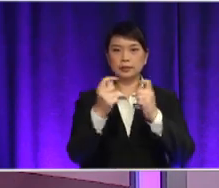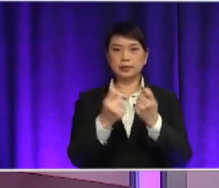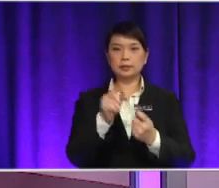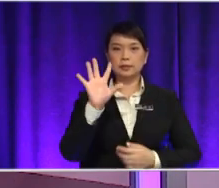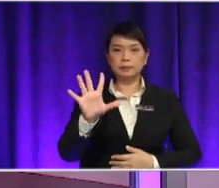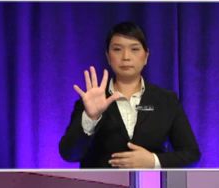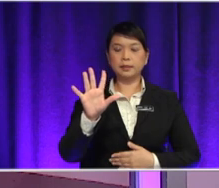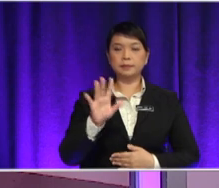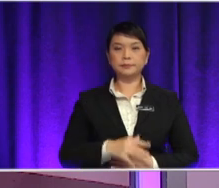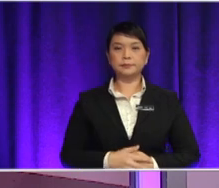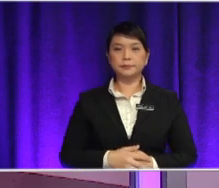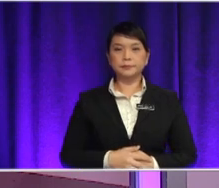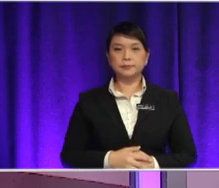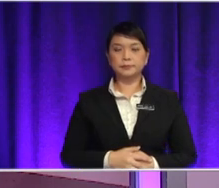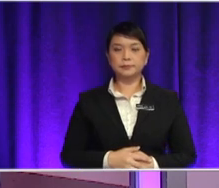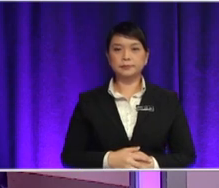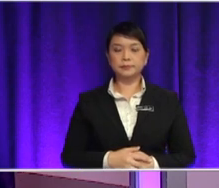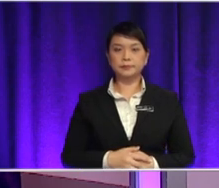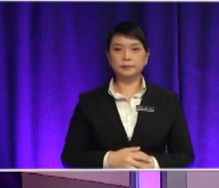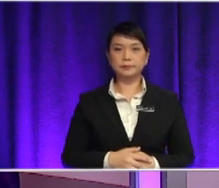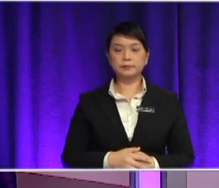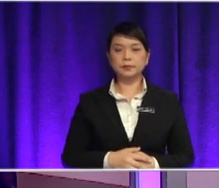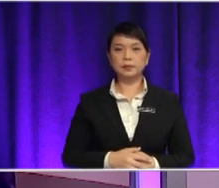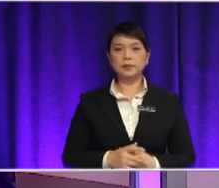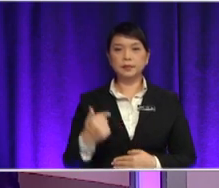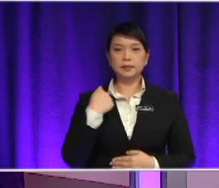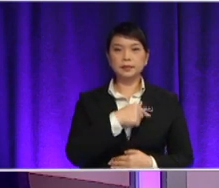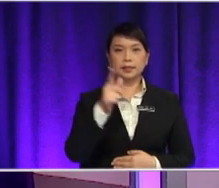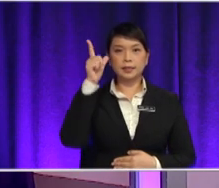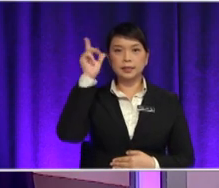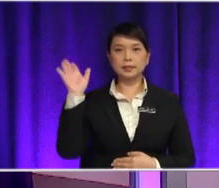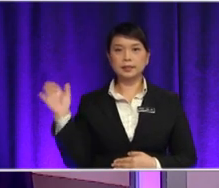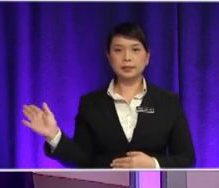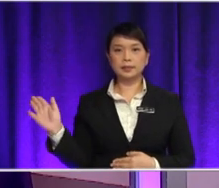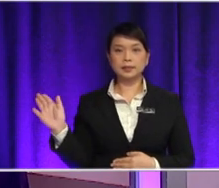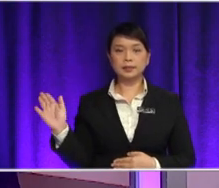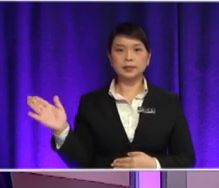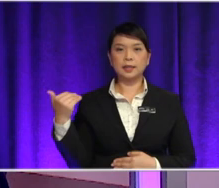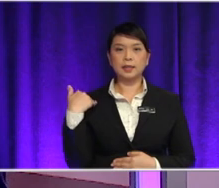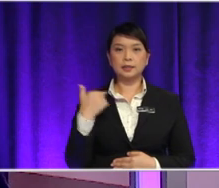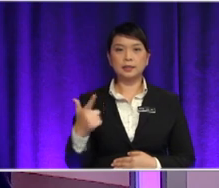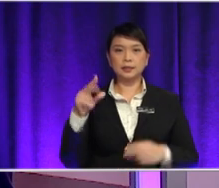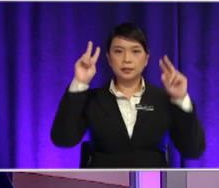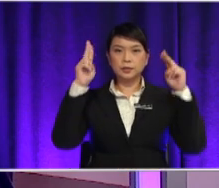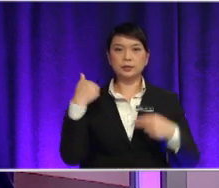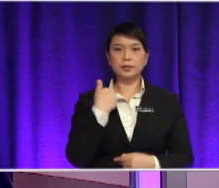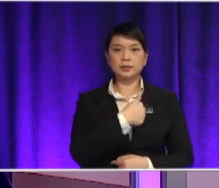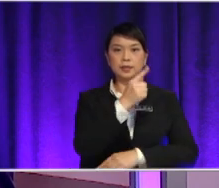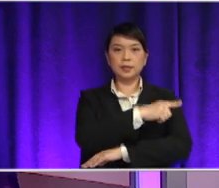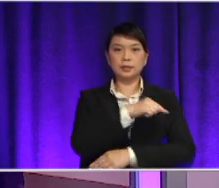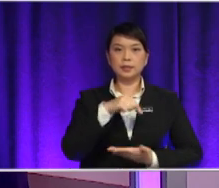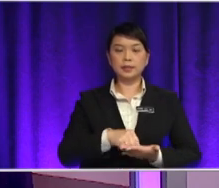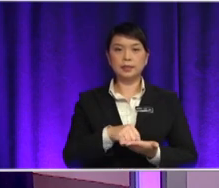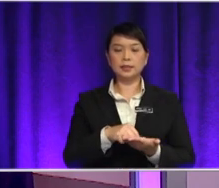menengah atas. Okey. Sebelum tu Nisa kita tengok slide. Okey, inilah tajuk kita hari ini iaitu sukatan